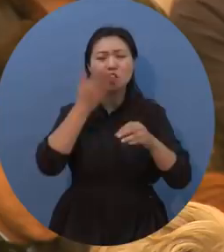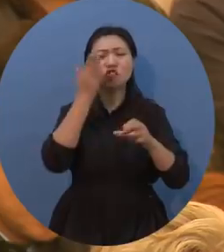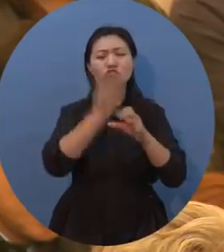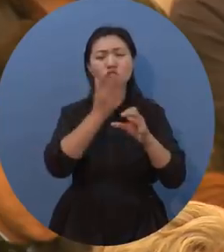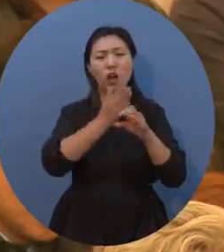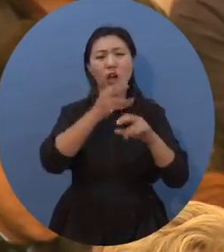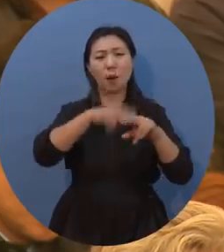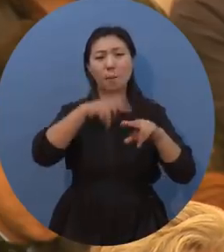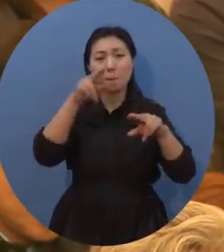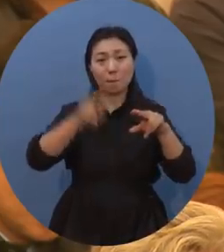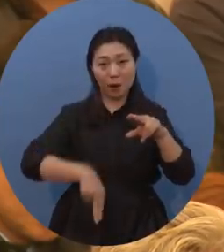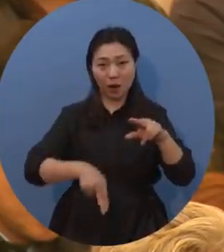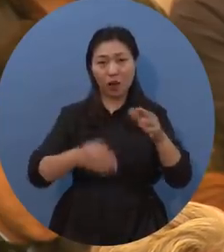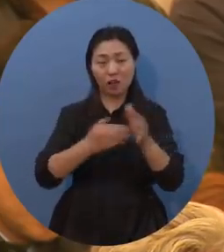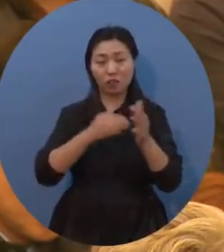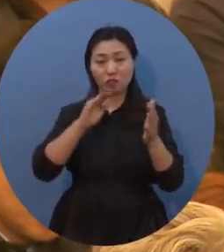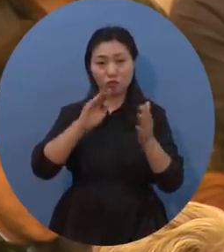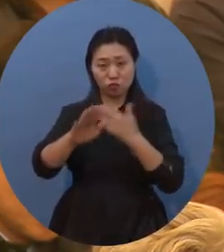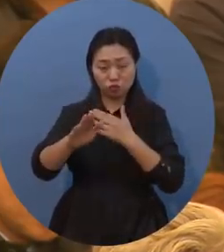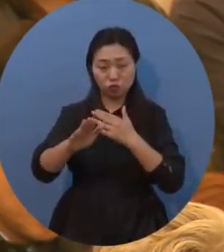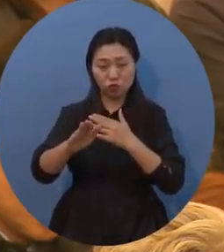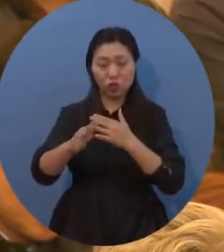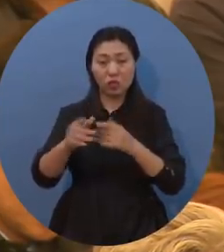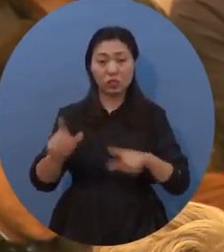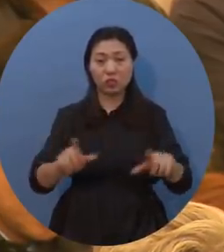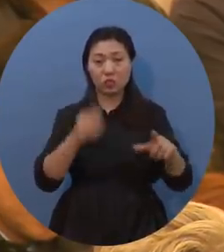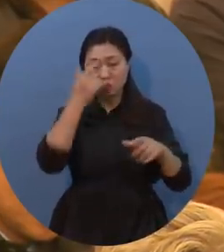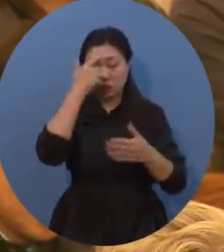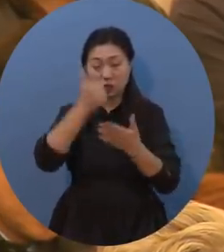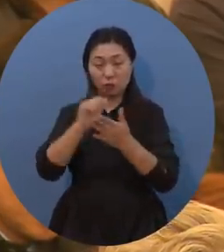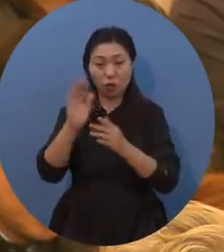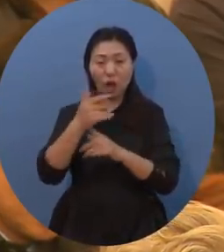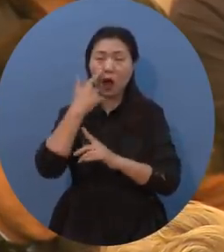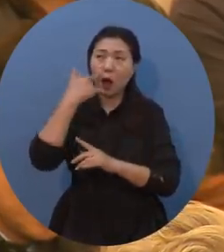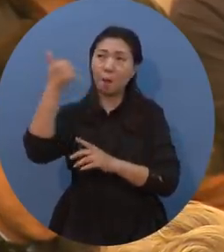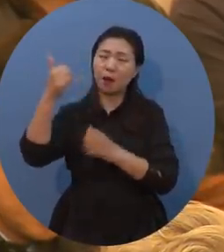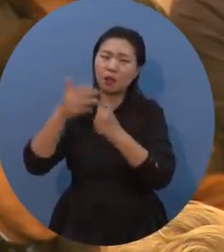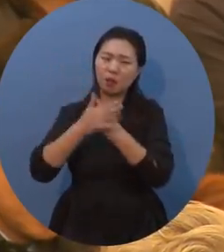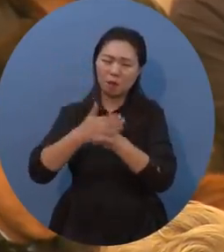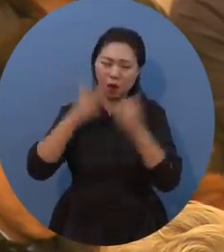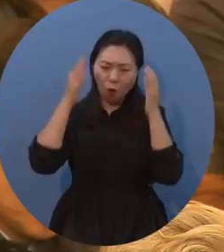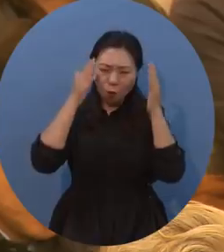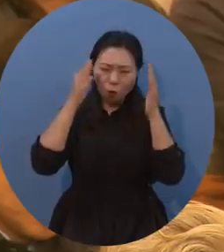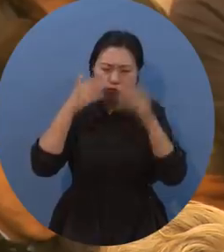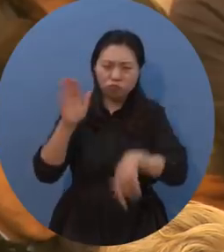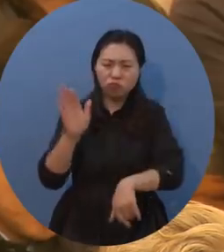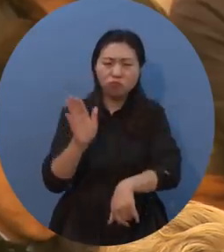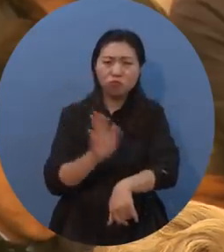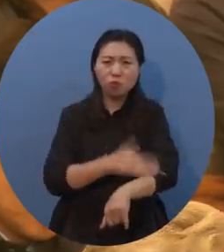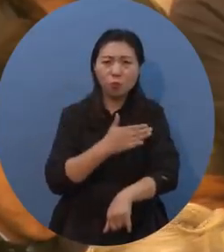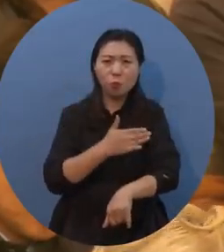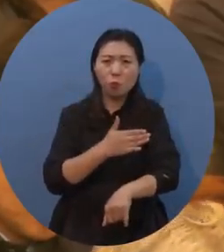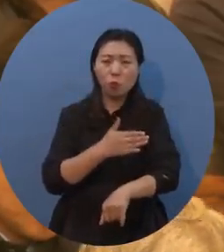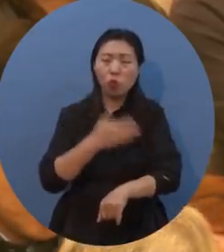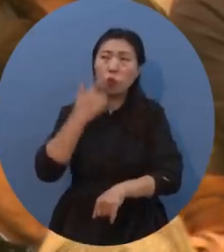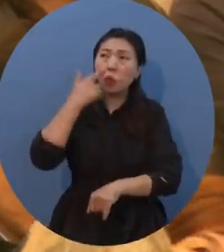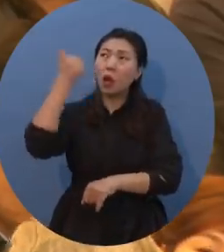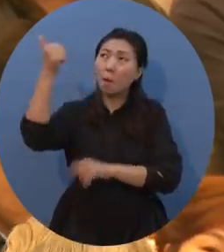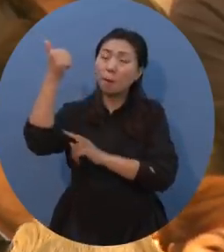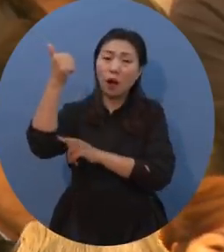때 아버지께서 공부도 아버지 때문에 공부도 제대로 못하게